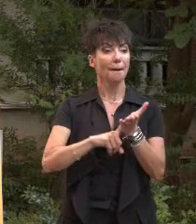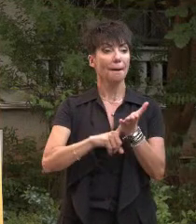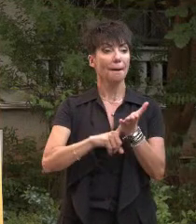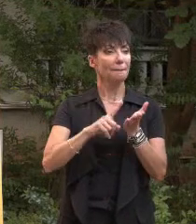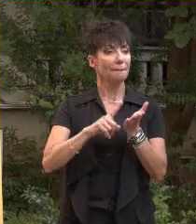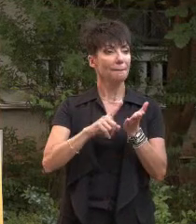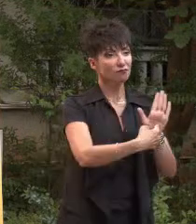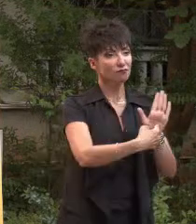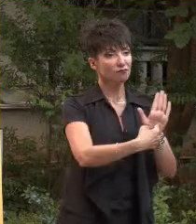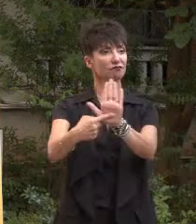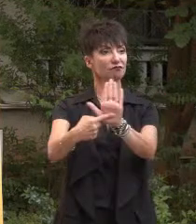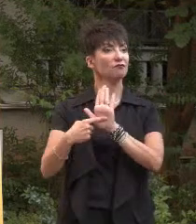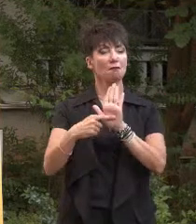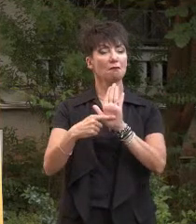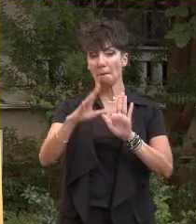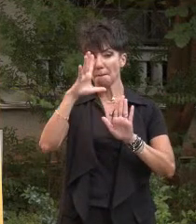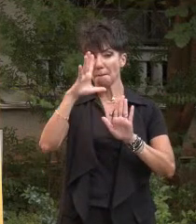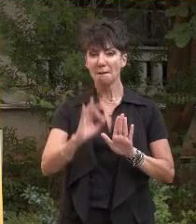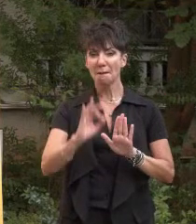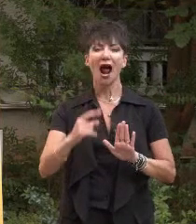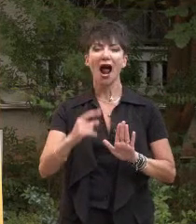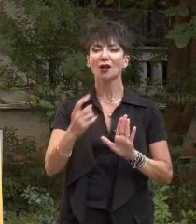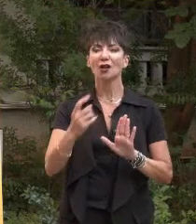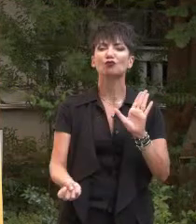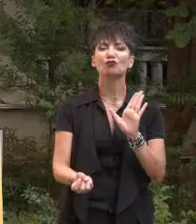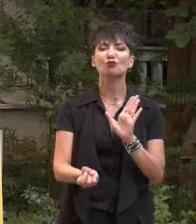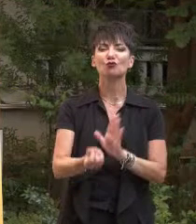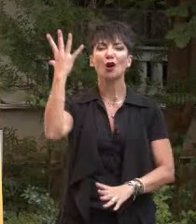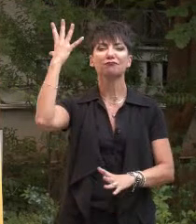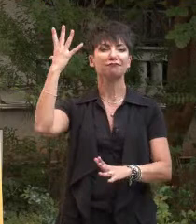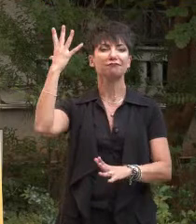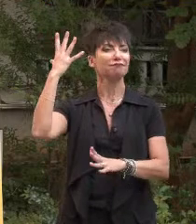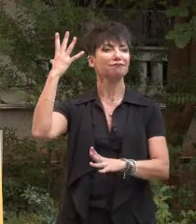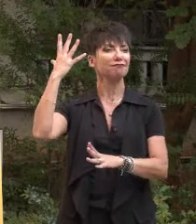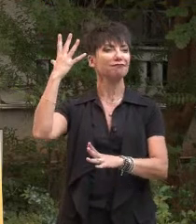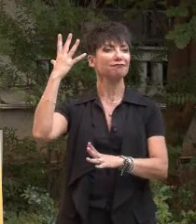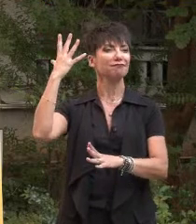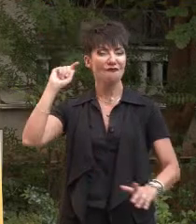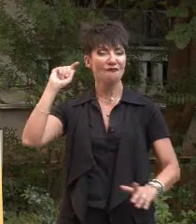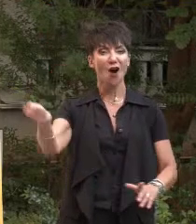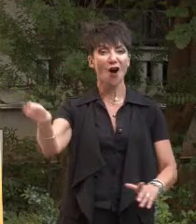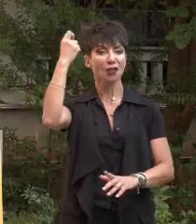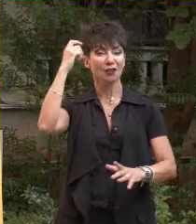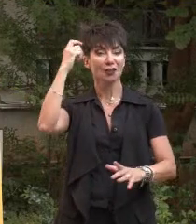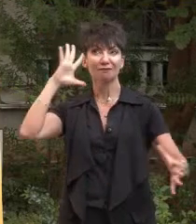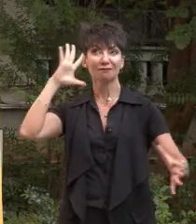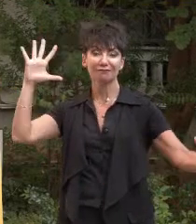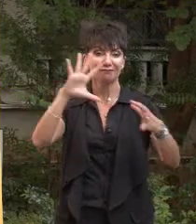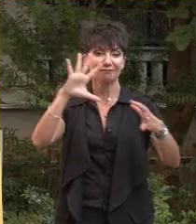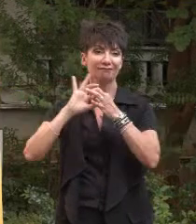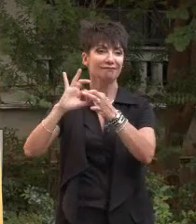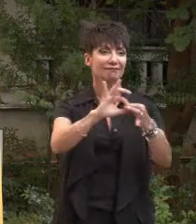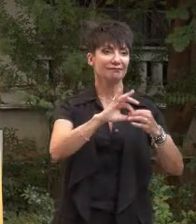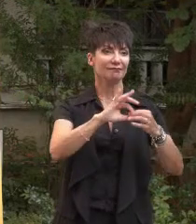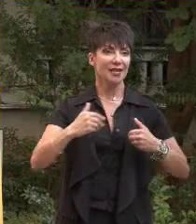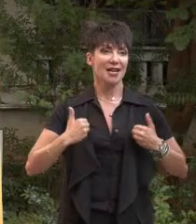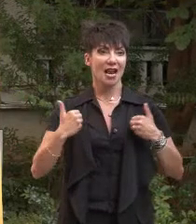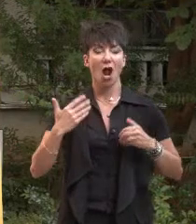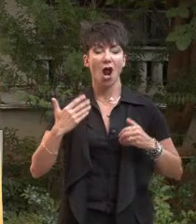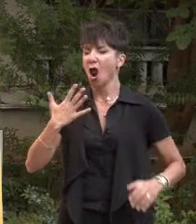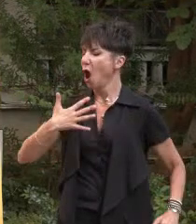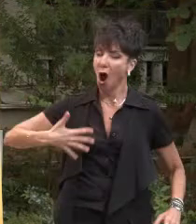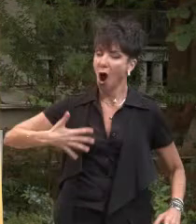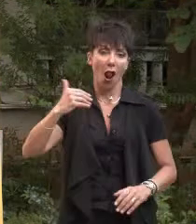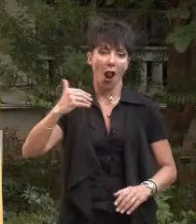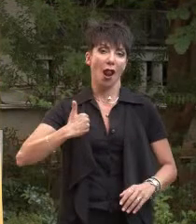ωραίοι πραγματικά λαμπαδιδρόμοι της ωραίας αυτής συνένωσης των νέων, όλων των